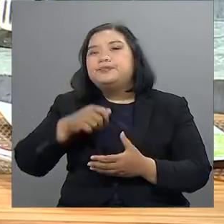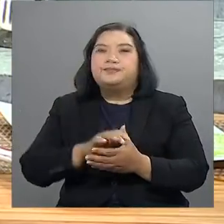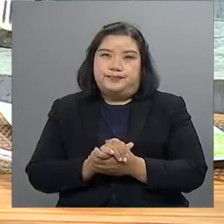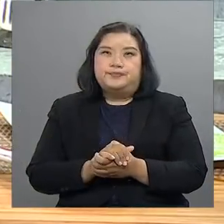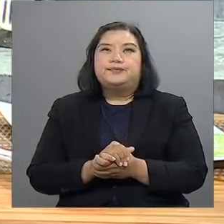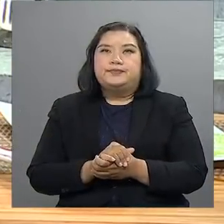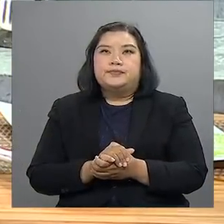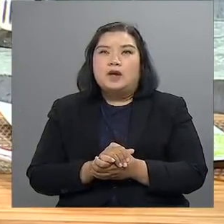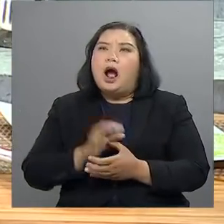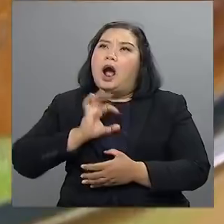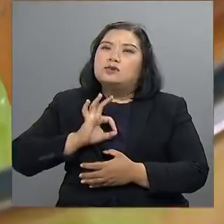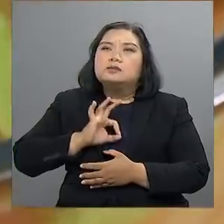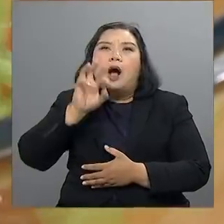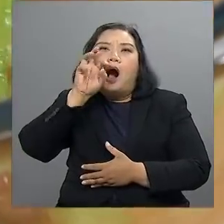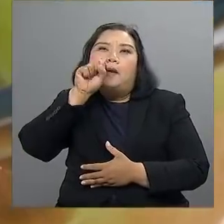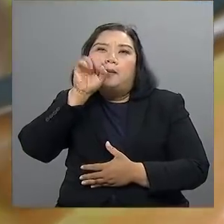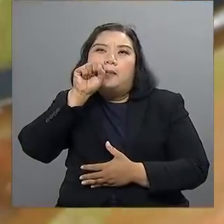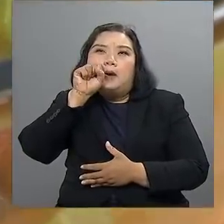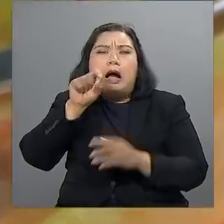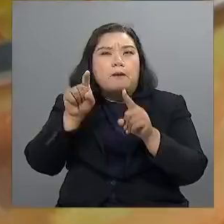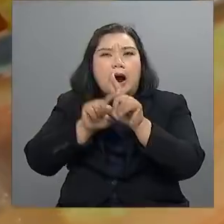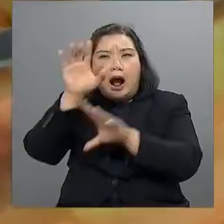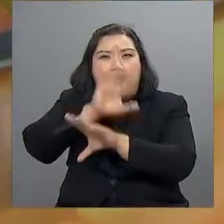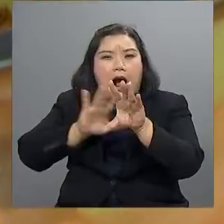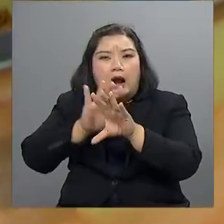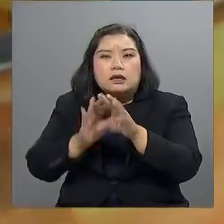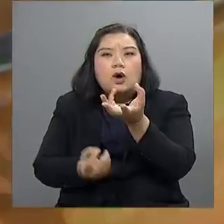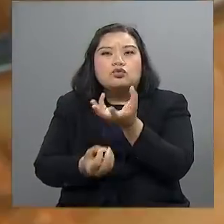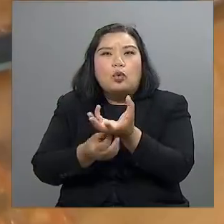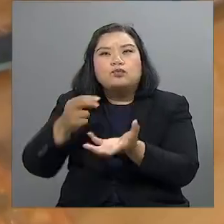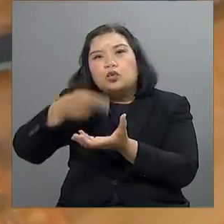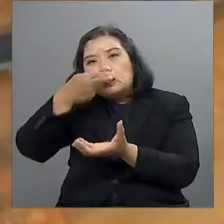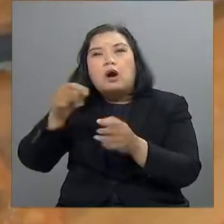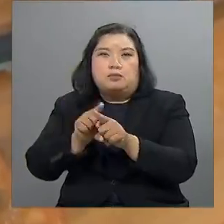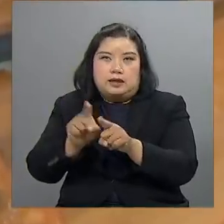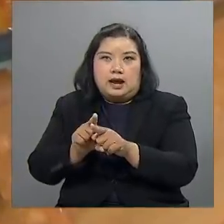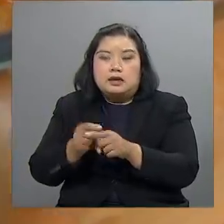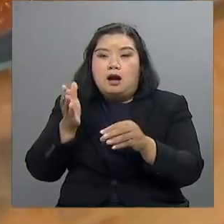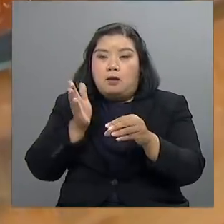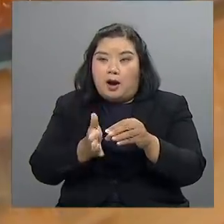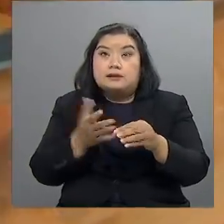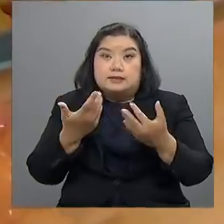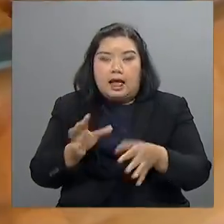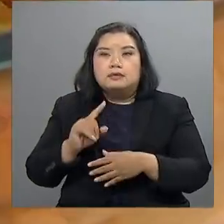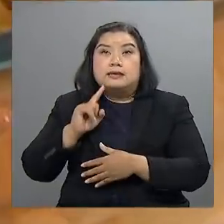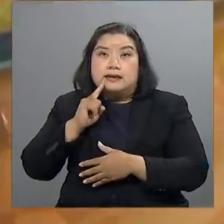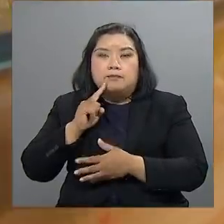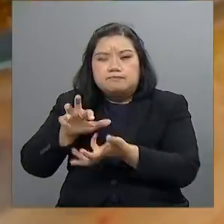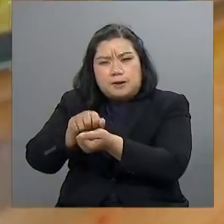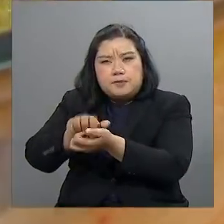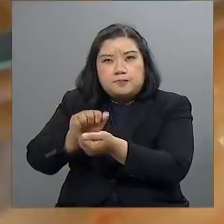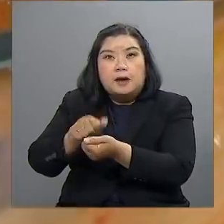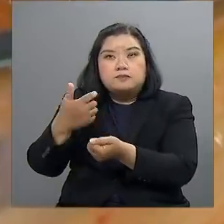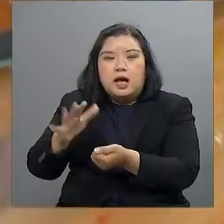คล้ายๆที่เขาแก้มากับก๋วยเตี๋ยวมะระค่ะแล้วหลังจากนั้นพี่แววก็ไปล้างน้ำเกลือเล็กน้อย แล้วหลังแล้วเราก็จะนำมาทำเป็นพล่า